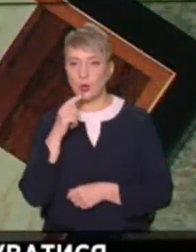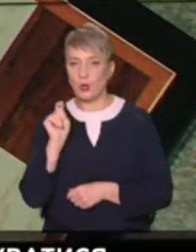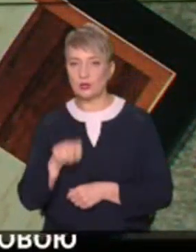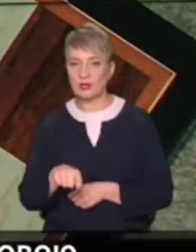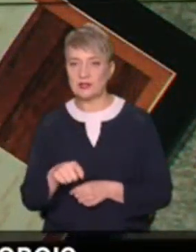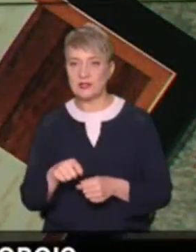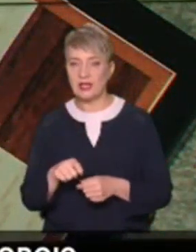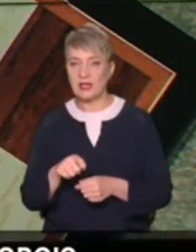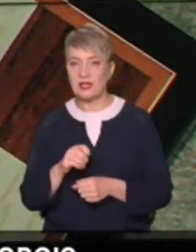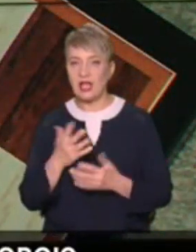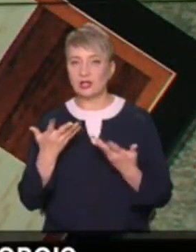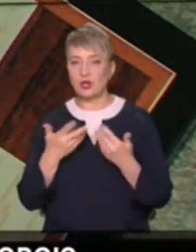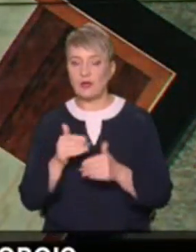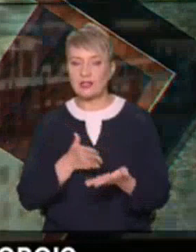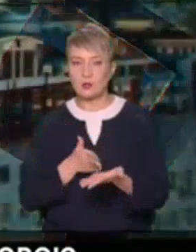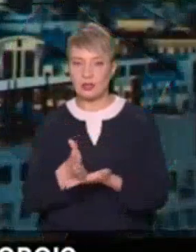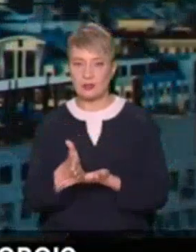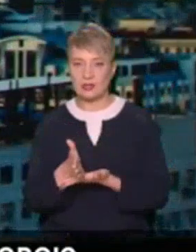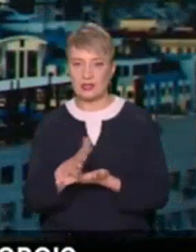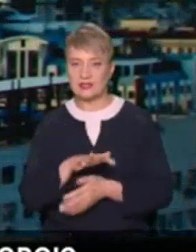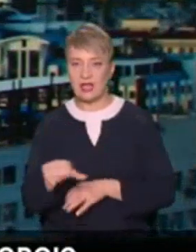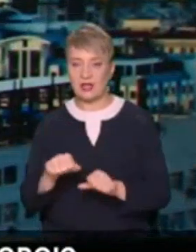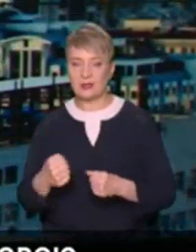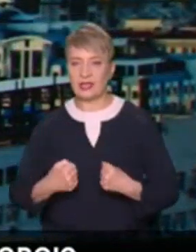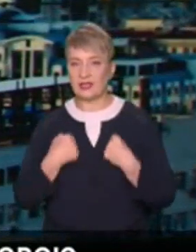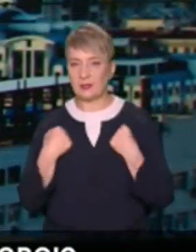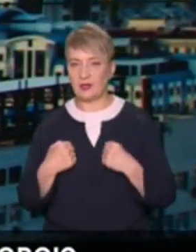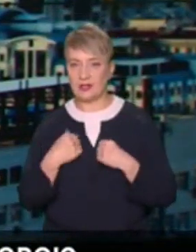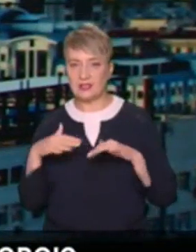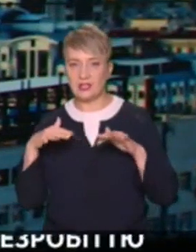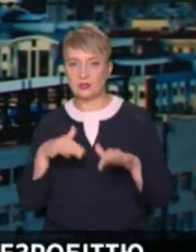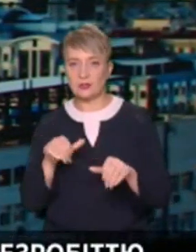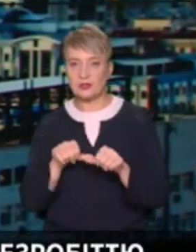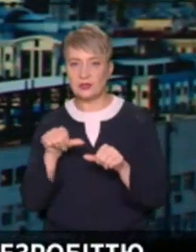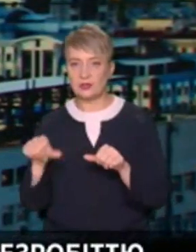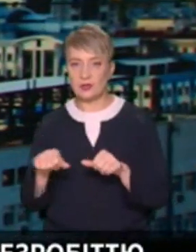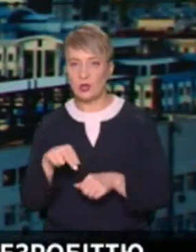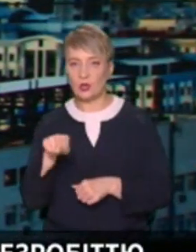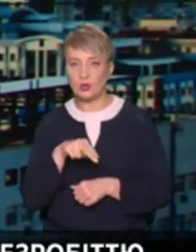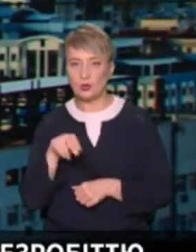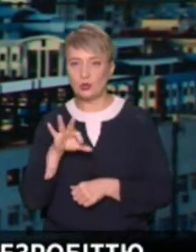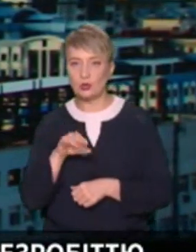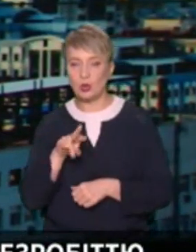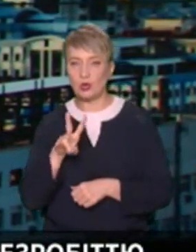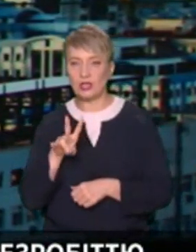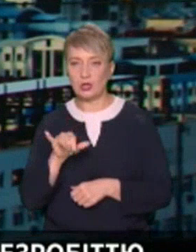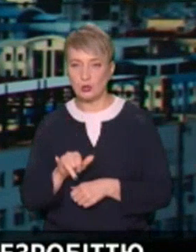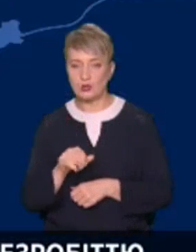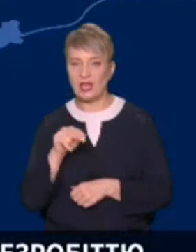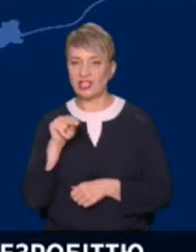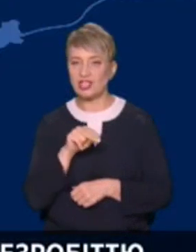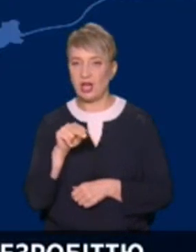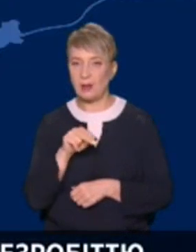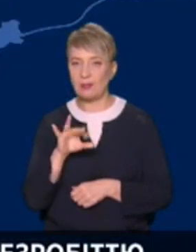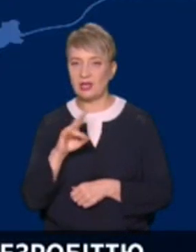на Слов'янському напрямку загарбники намагалися штурмувати, зокрема, Долину та Чепілля. Штурм